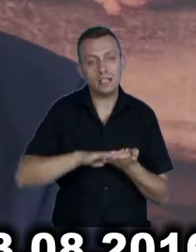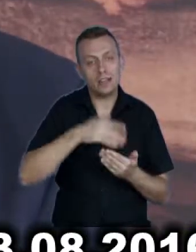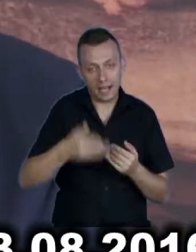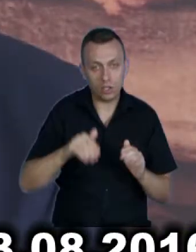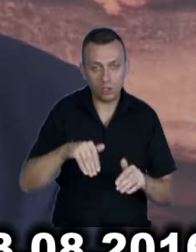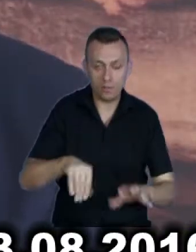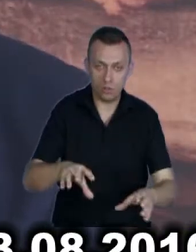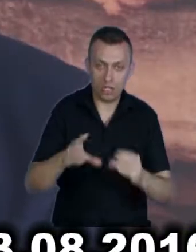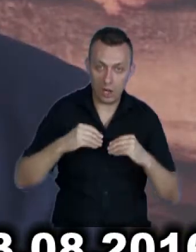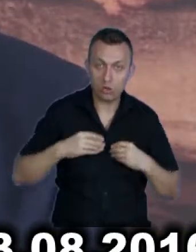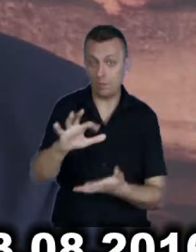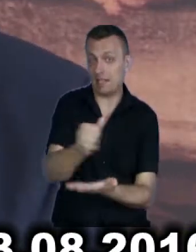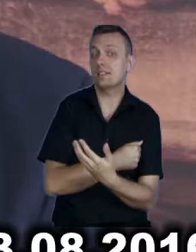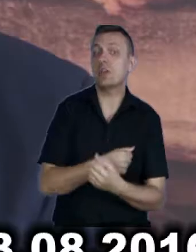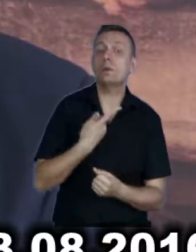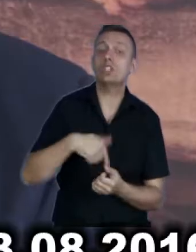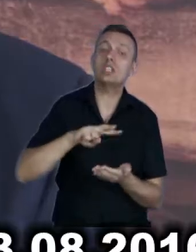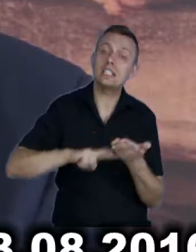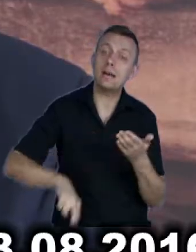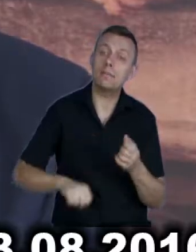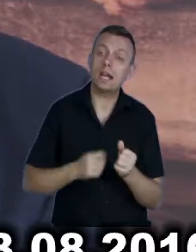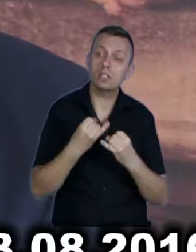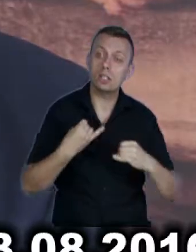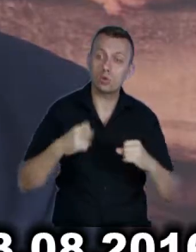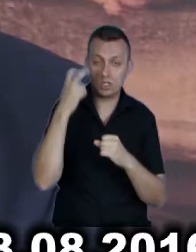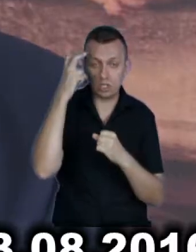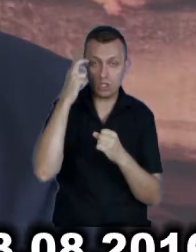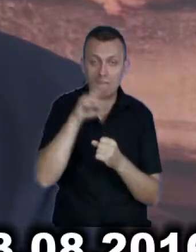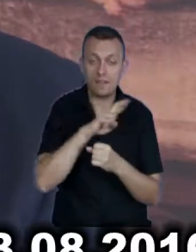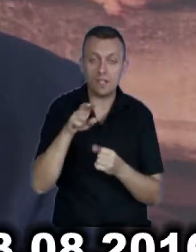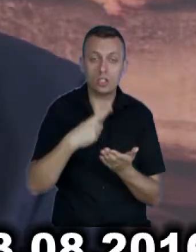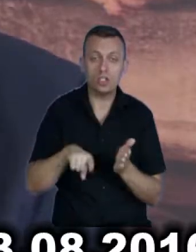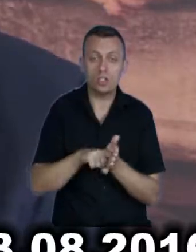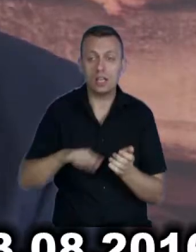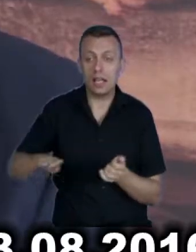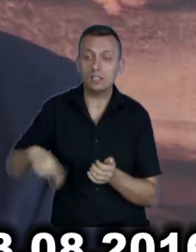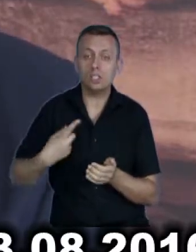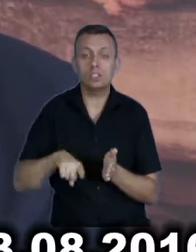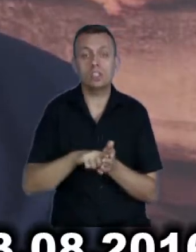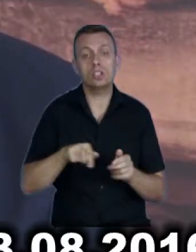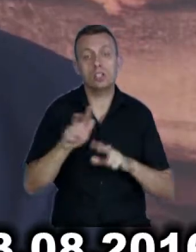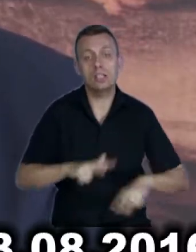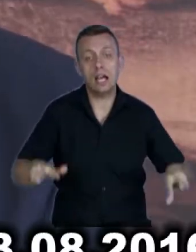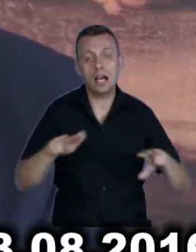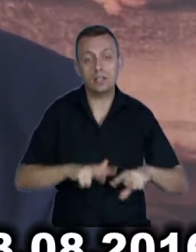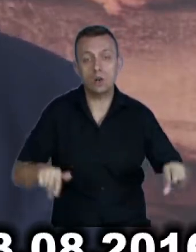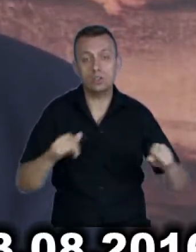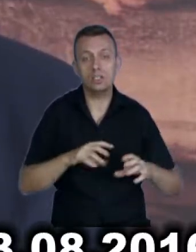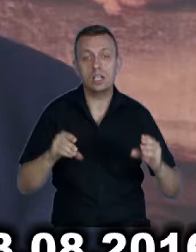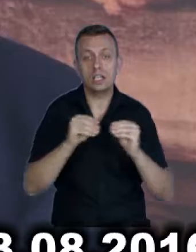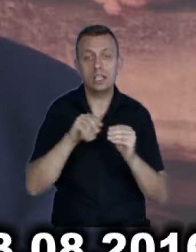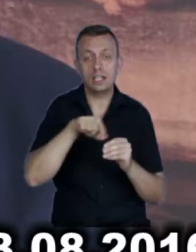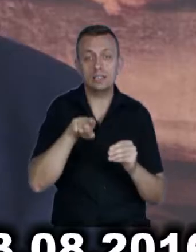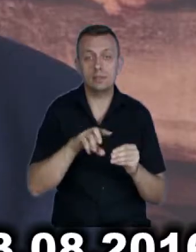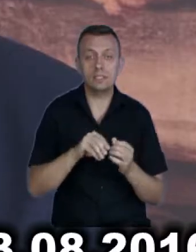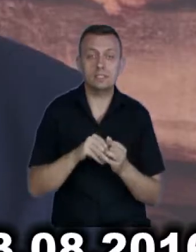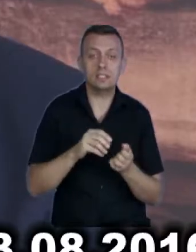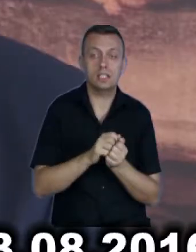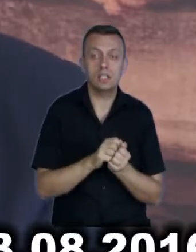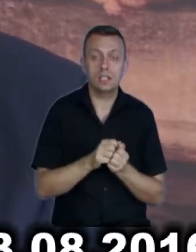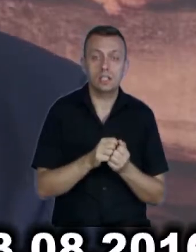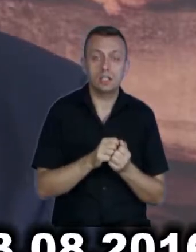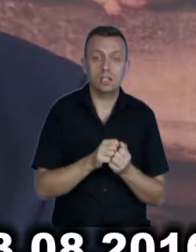także koncert grupy Amadeus Trio, która wykona no można powiedzieć, hity muzyki klasycznej,